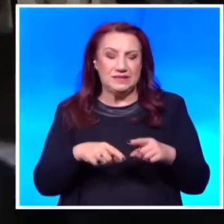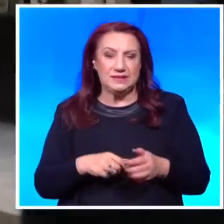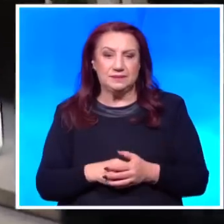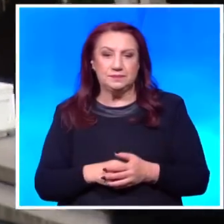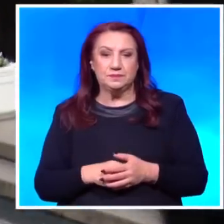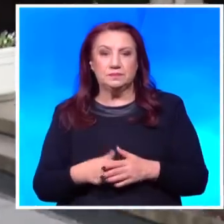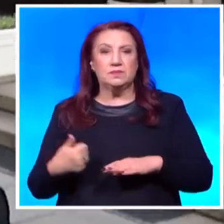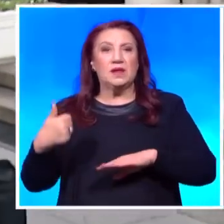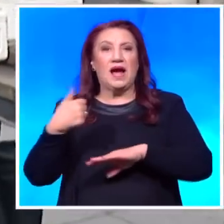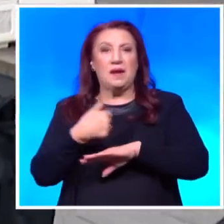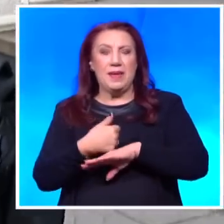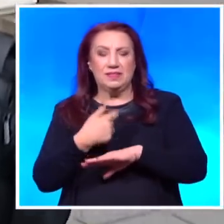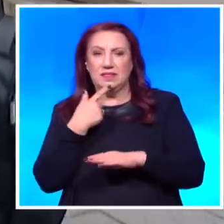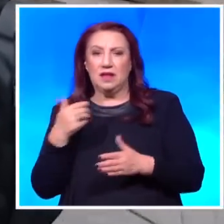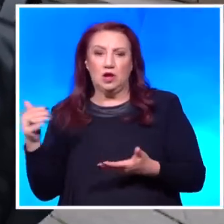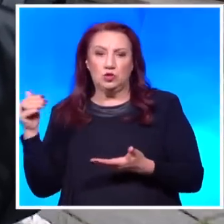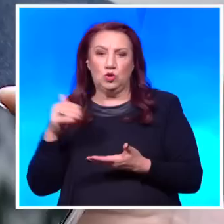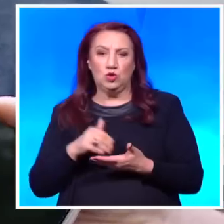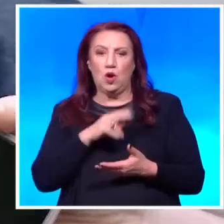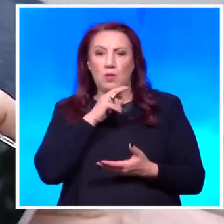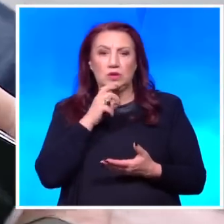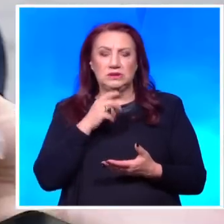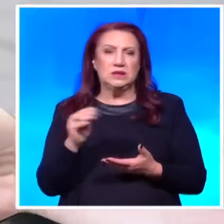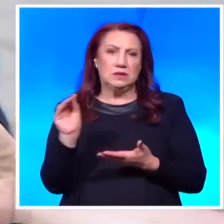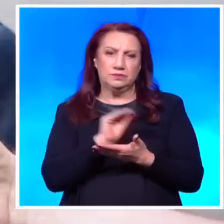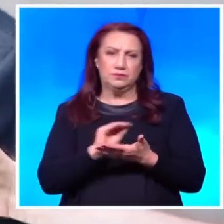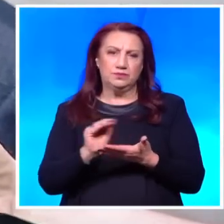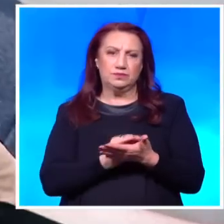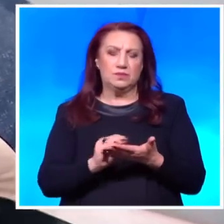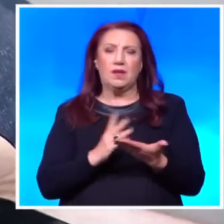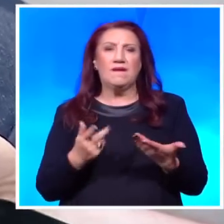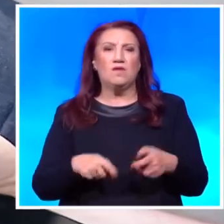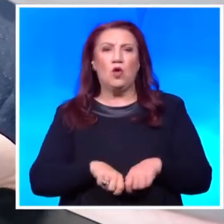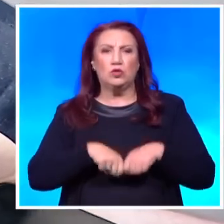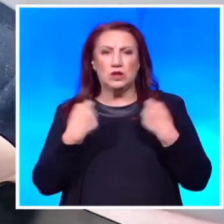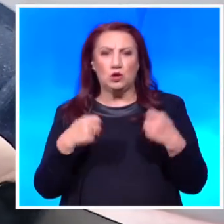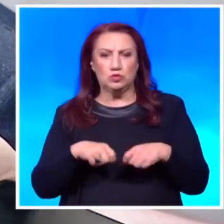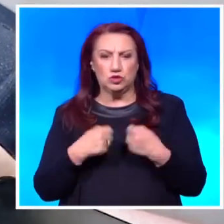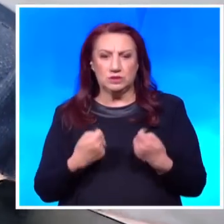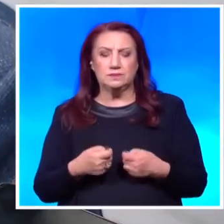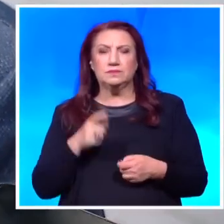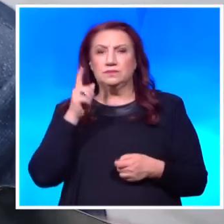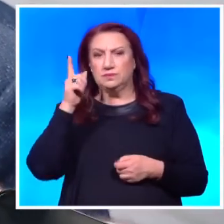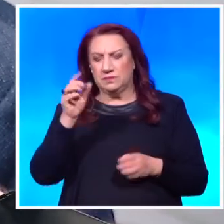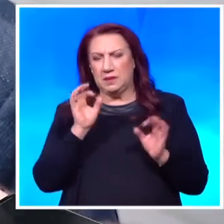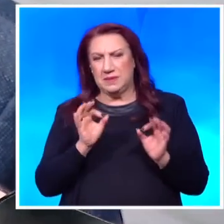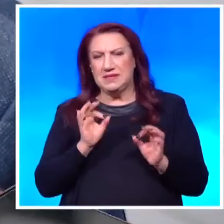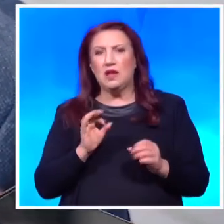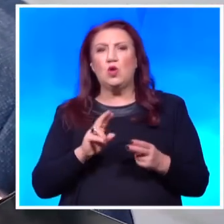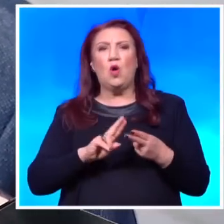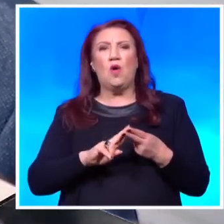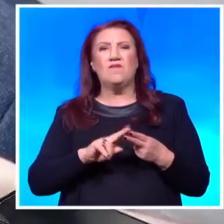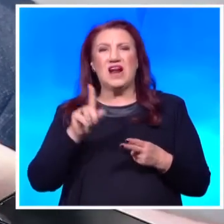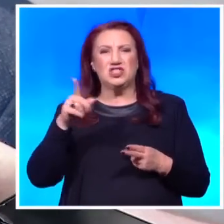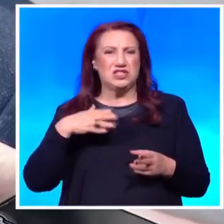Кметовете дойдоха в МВР с груб опис на щетите. Конкретно за Врачеш е възстановяване на структурата на